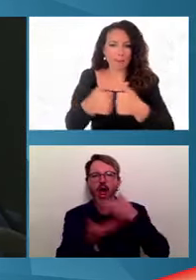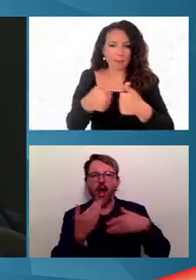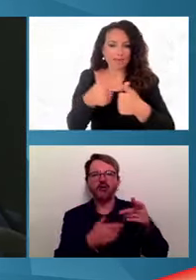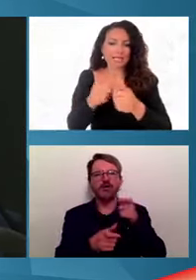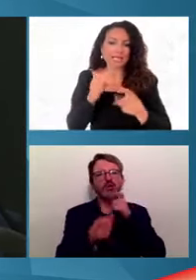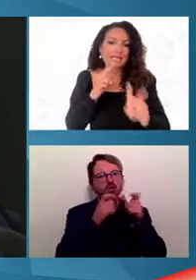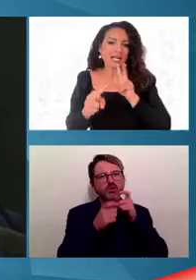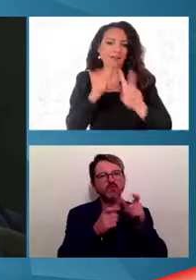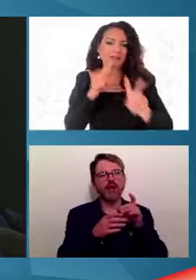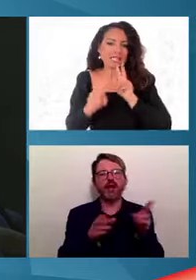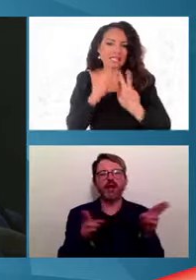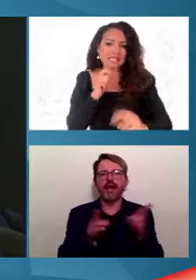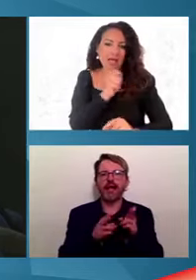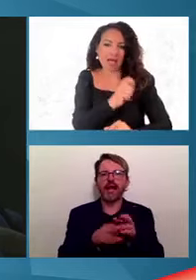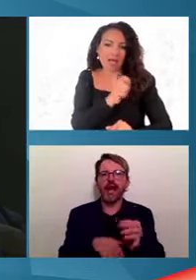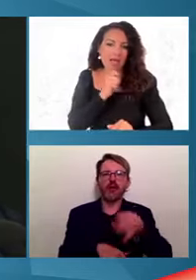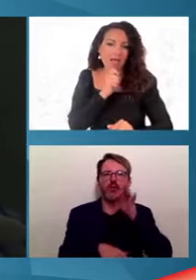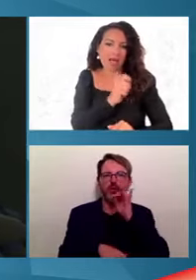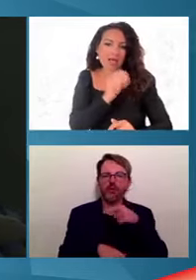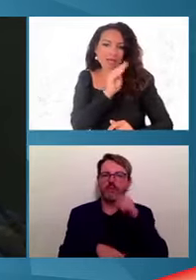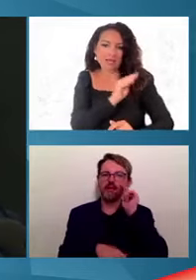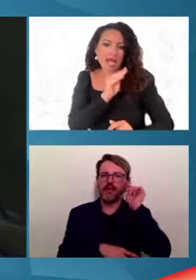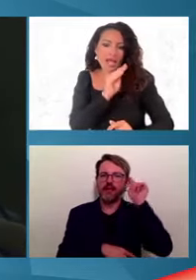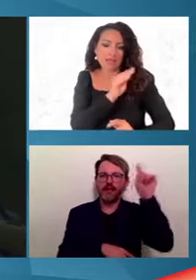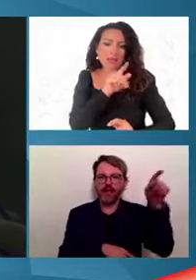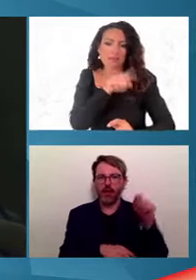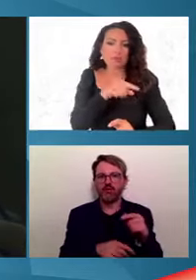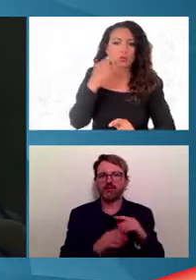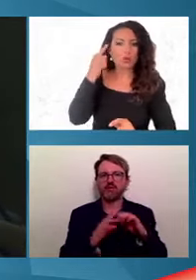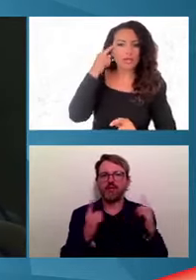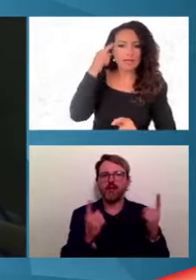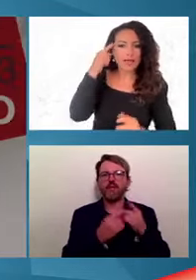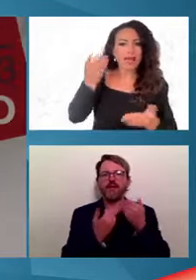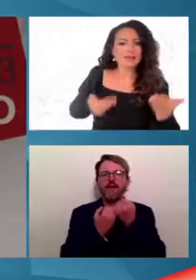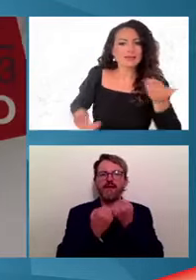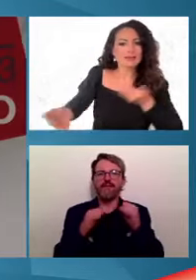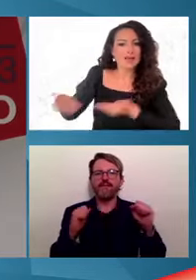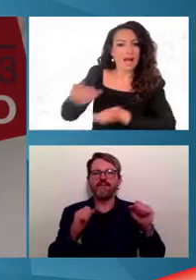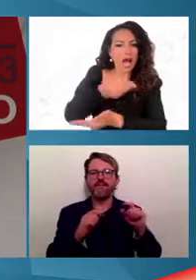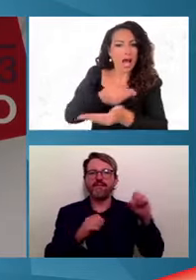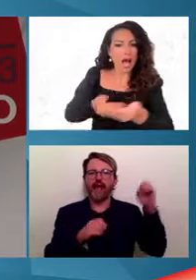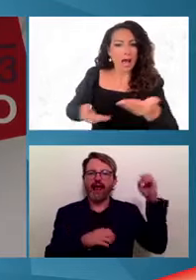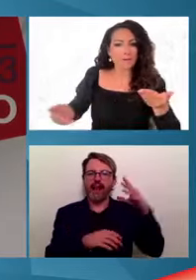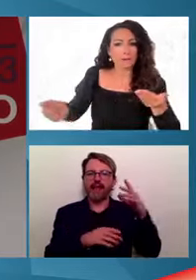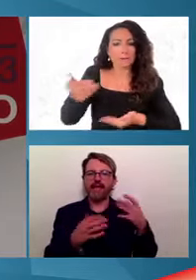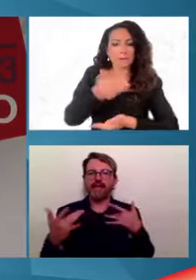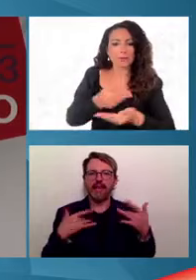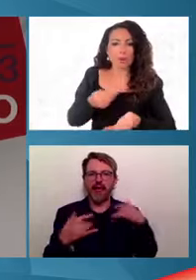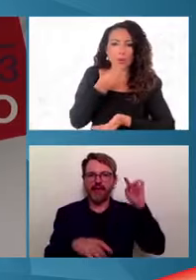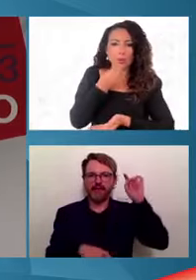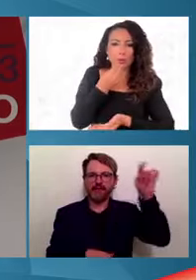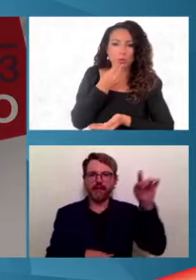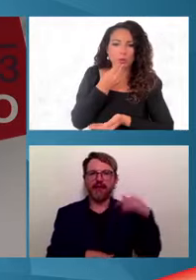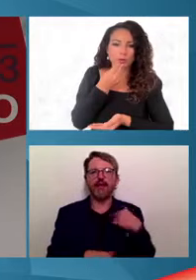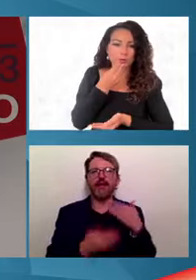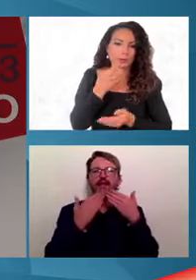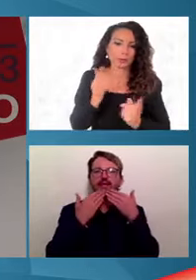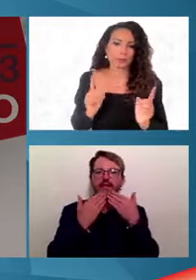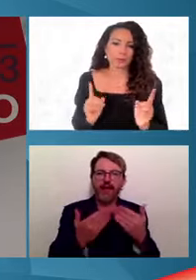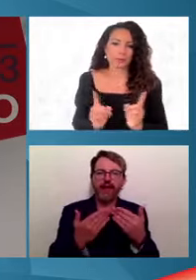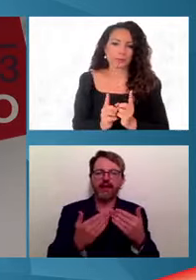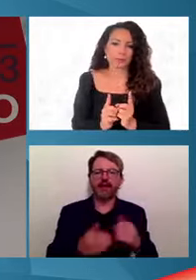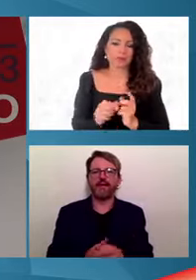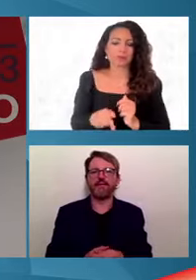kleinen Umtrunk auch im Foyer und im Freilichttheater. Ich sage Danke, grazie, Giulan,